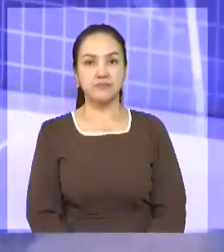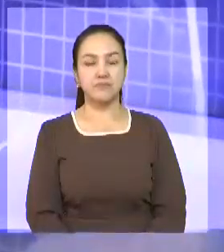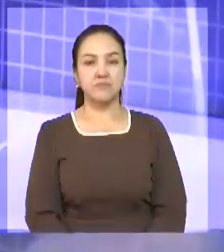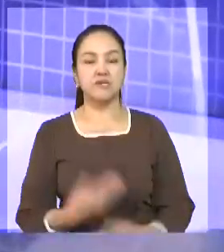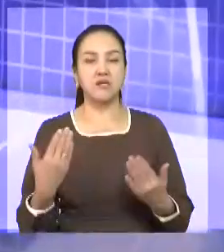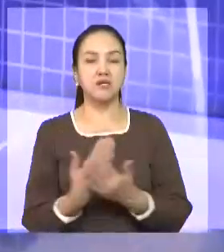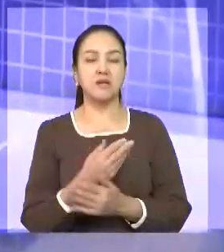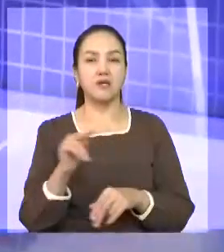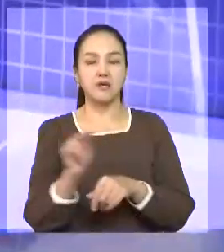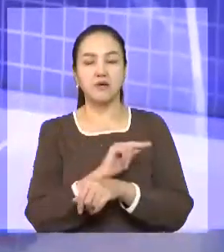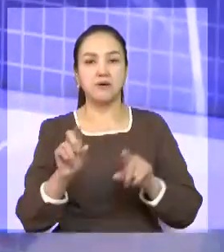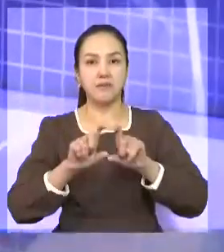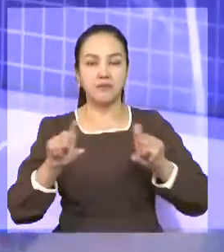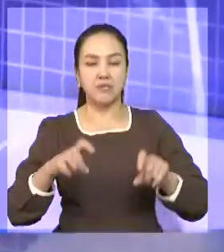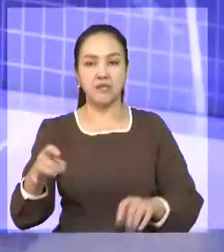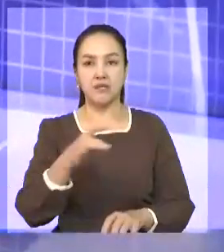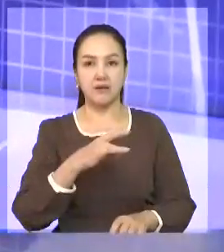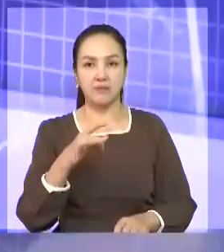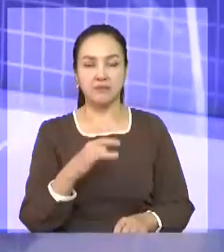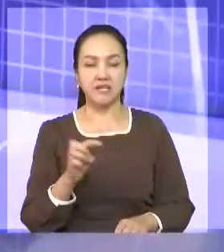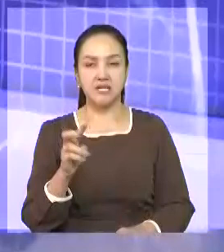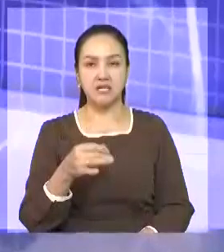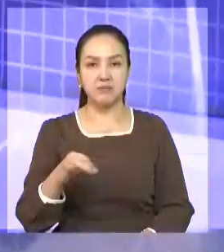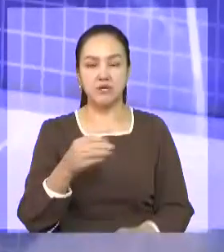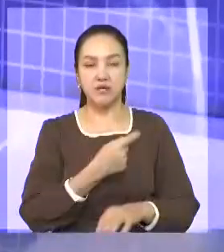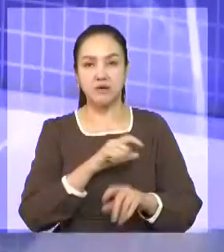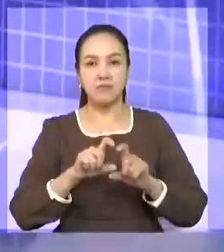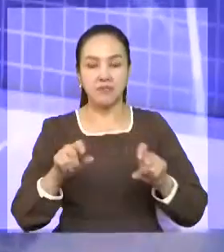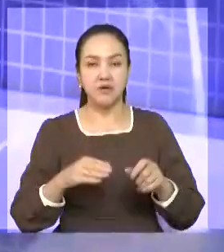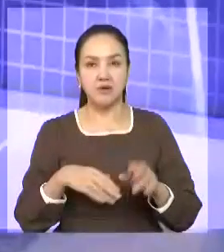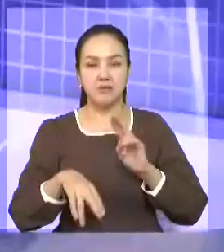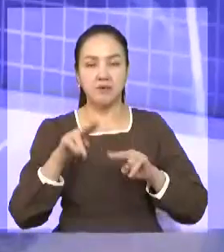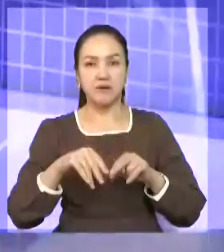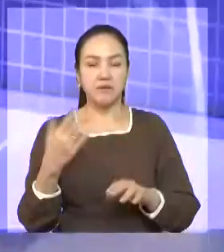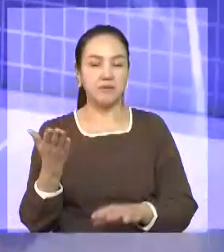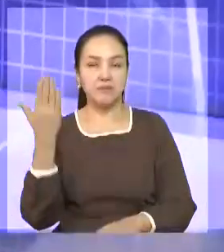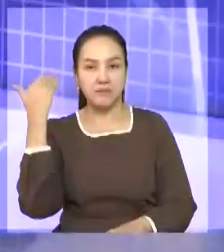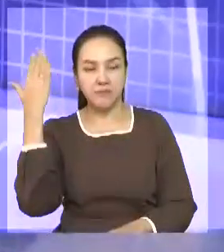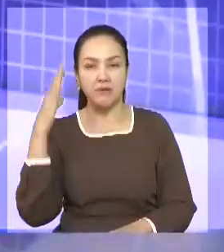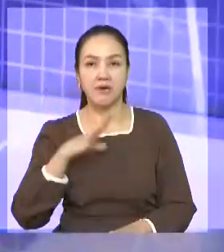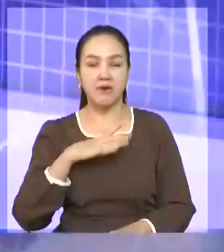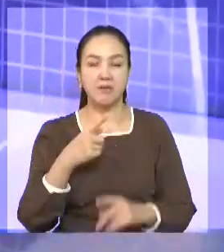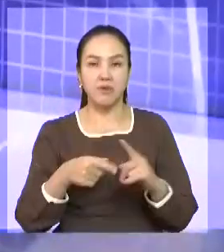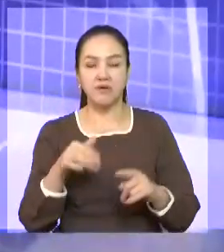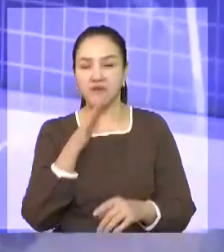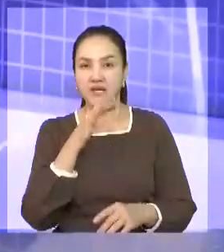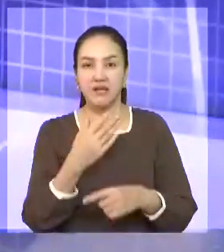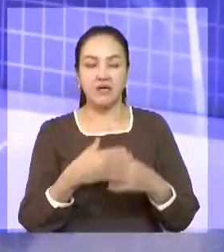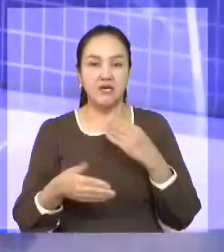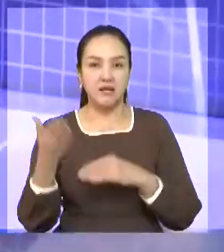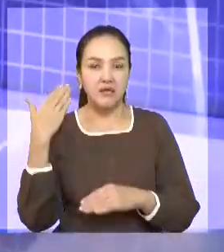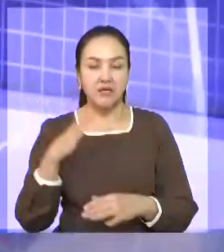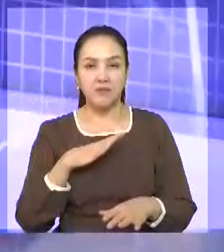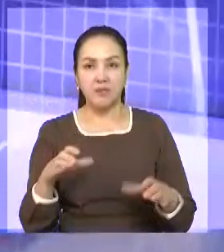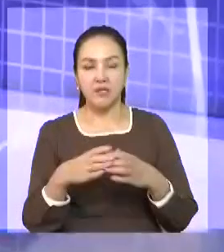Обновление лечебных учреждений региона. Фундамент Алгинской районной больницы был заложен около полувека назад. С того времени масштабные работы по